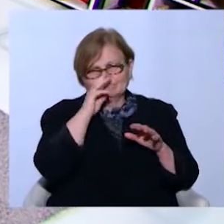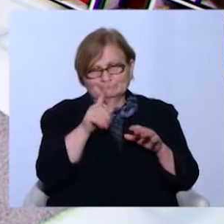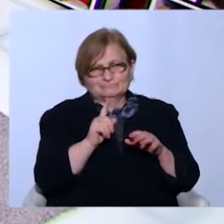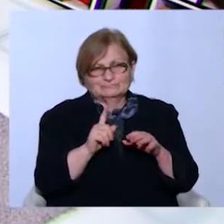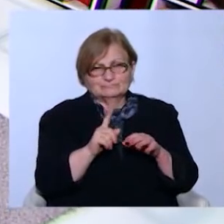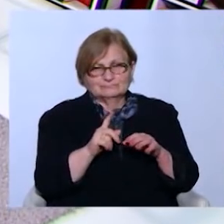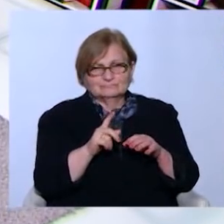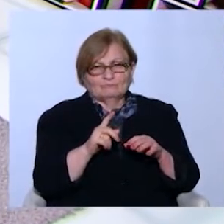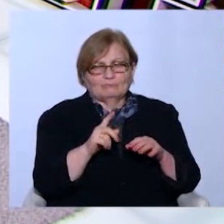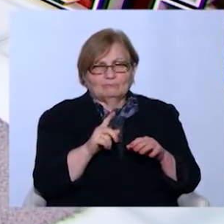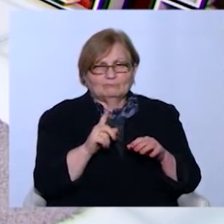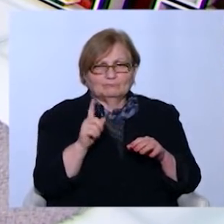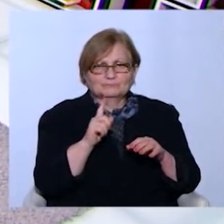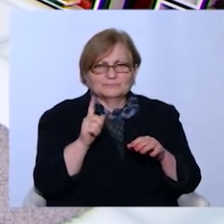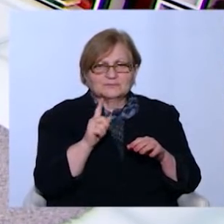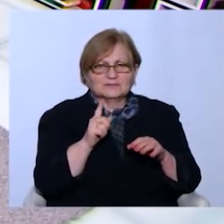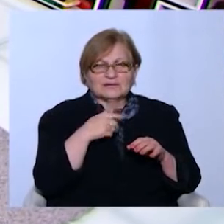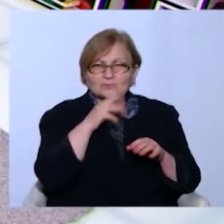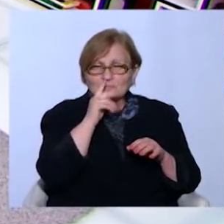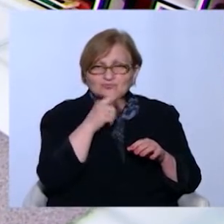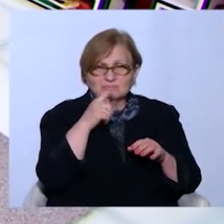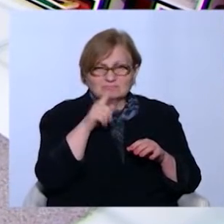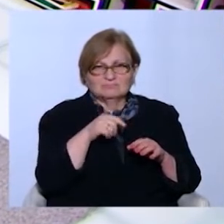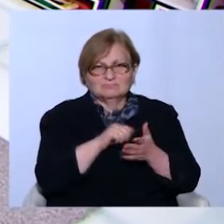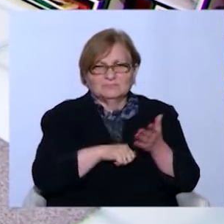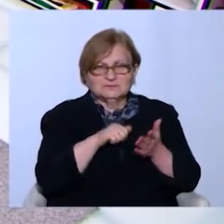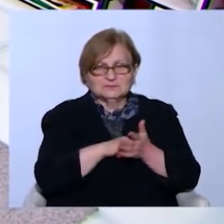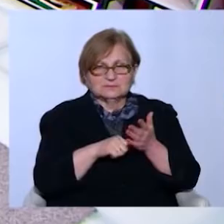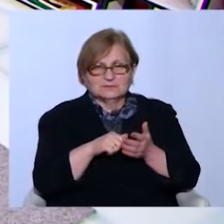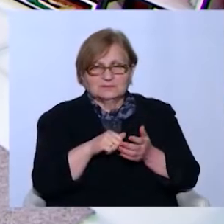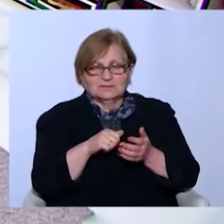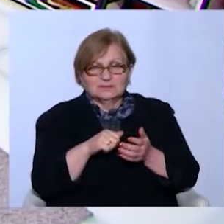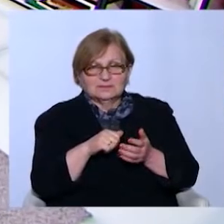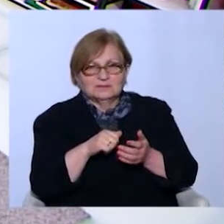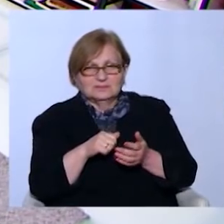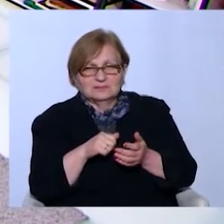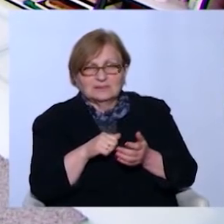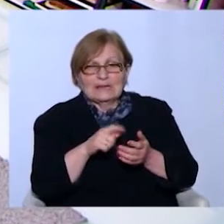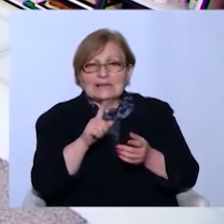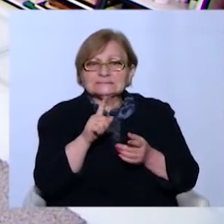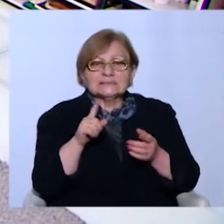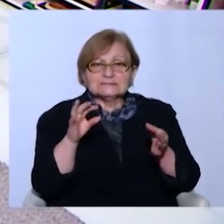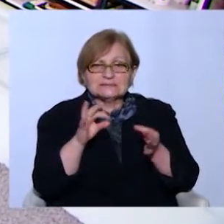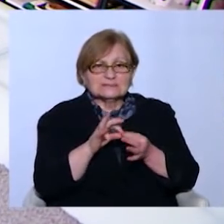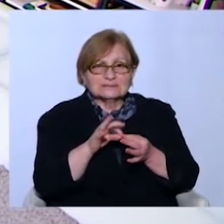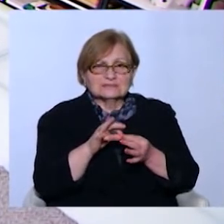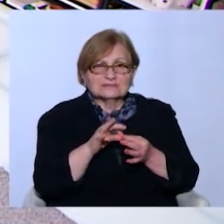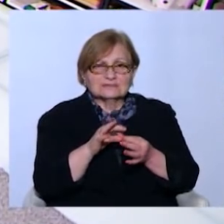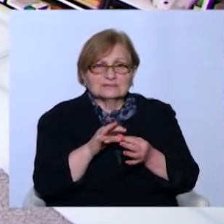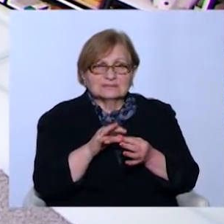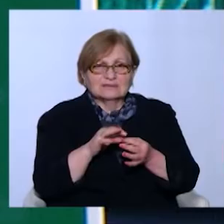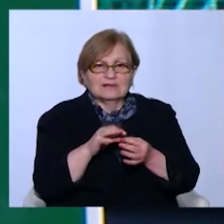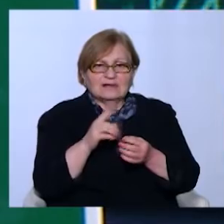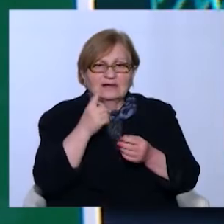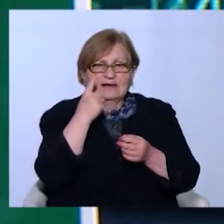საქმე. მივხვდი, რატომ მეშლებოდა. და რატომ მეშლებოდა, ეს იცით რასთან იყო დაკავშირებული, რომ 1